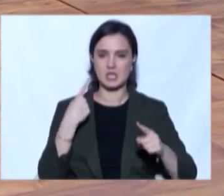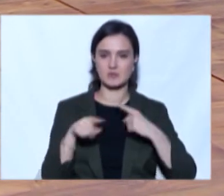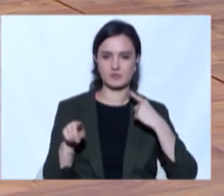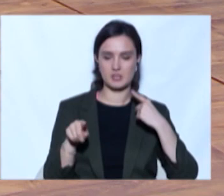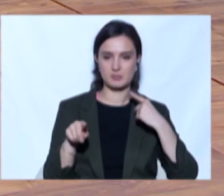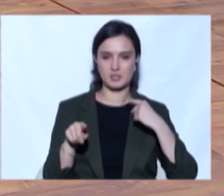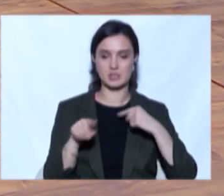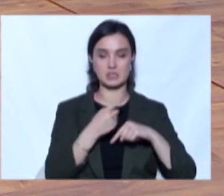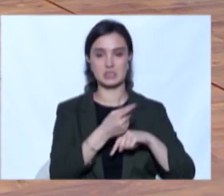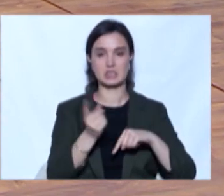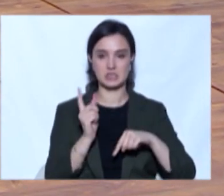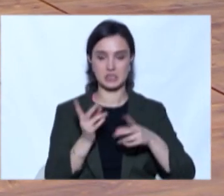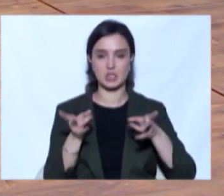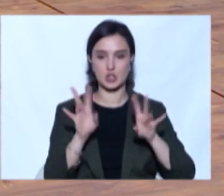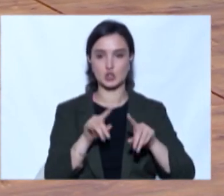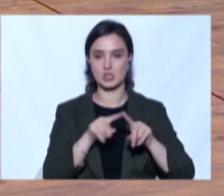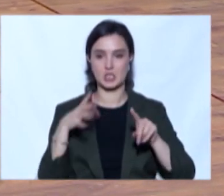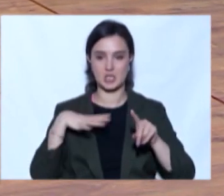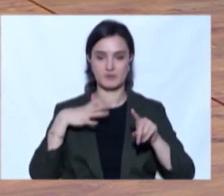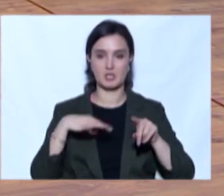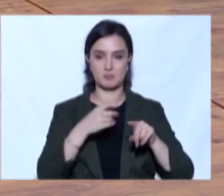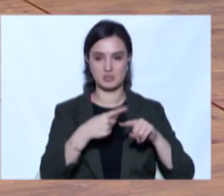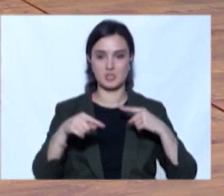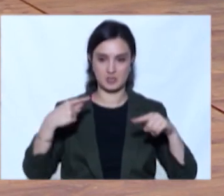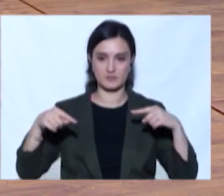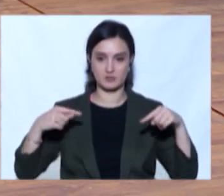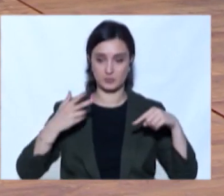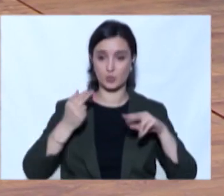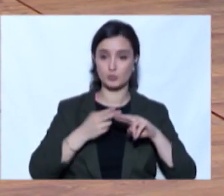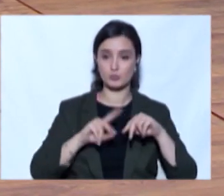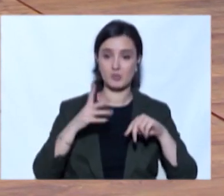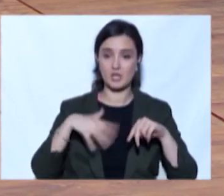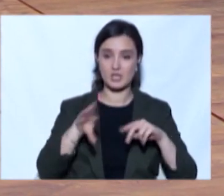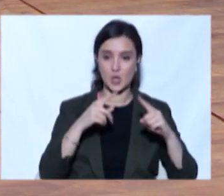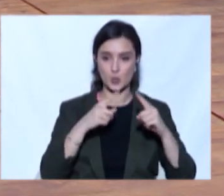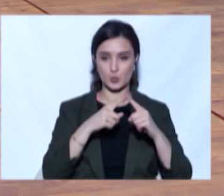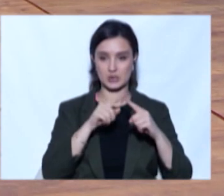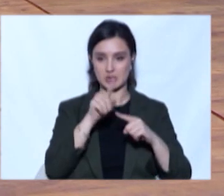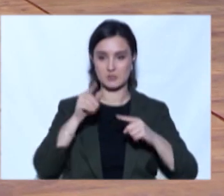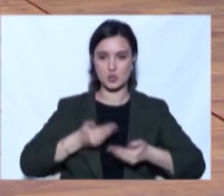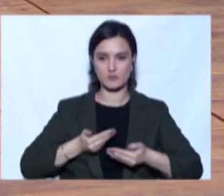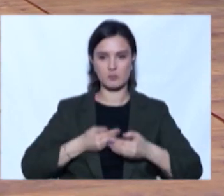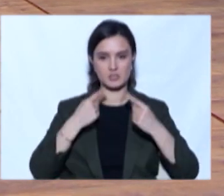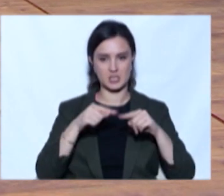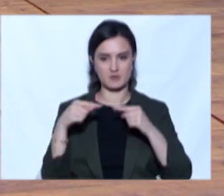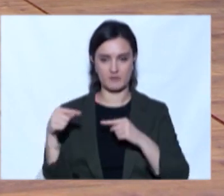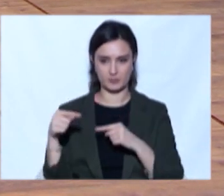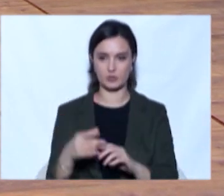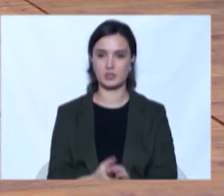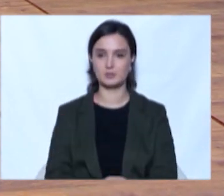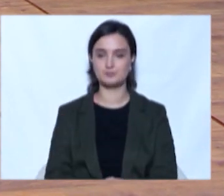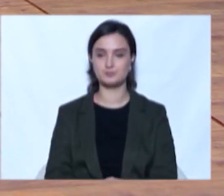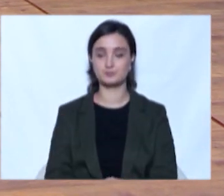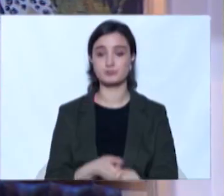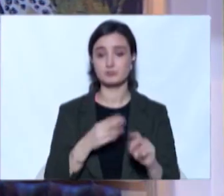განსხვავებიან ისინი დანარჩენი ქართველებისგან, თქვათ, ხო, იმიტომ რომ ყველა კუთხის მაცხოვრებელი განსხვავებული და